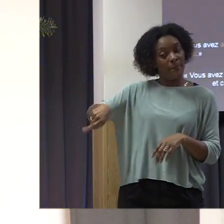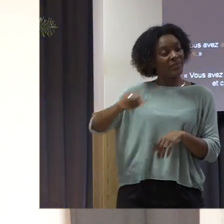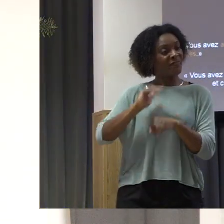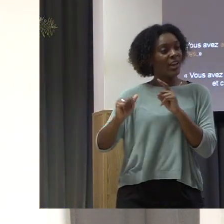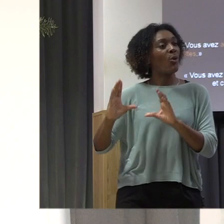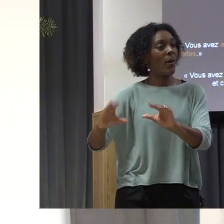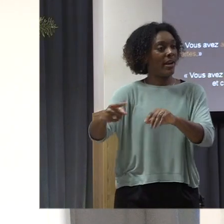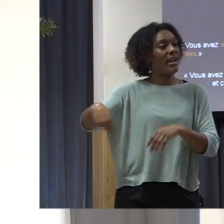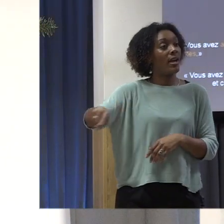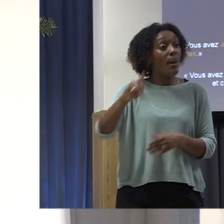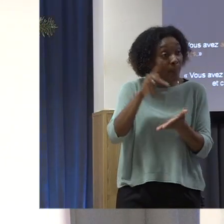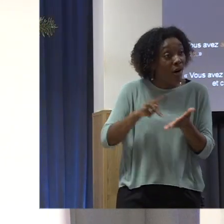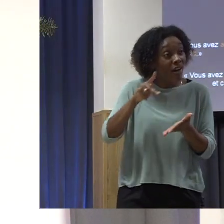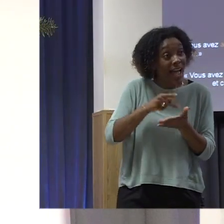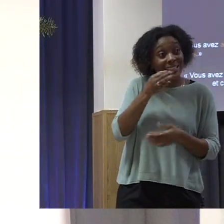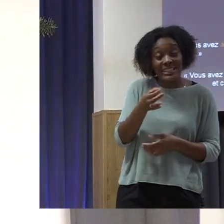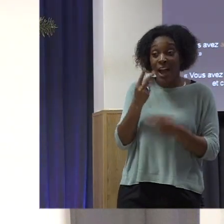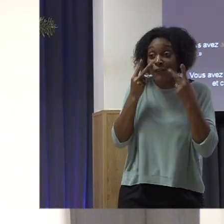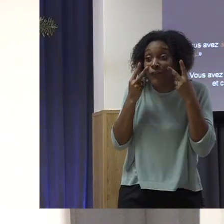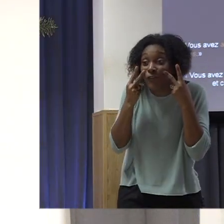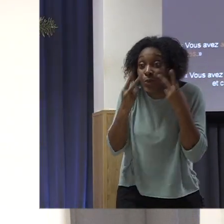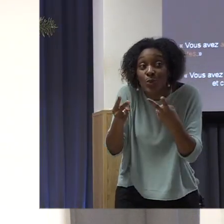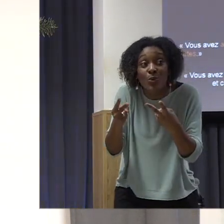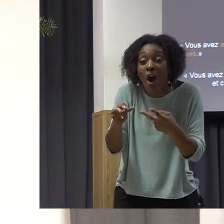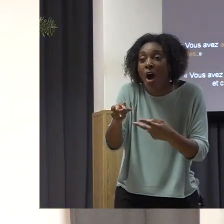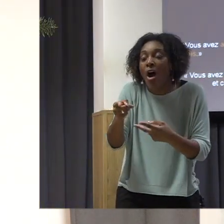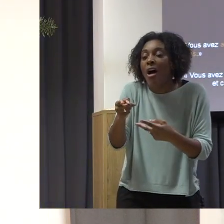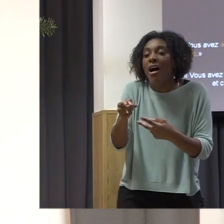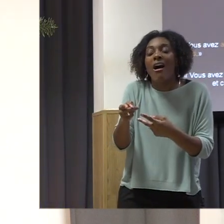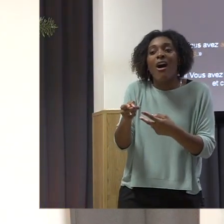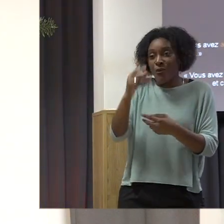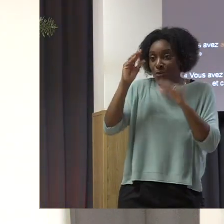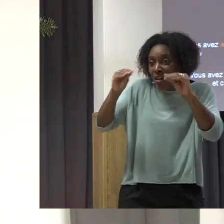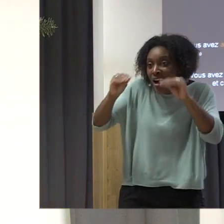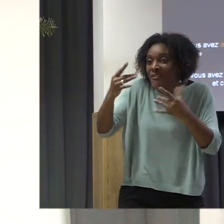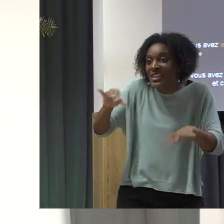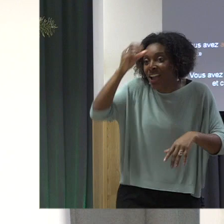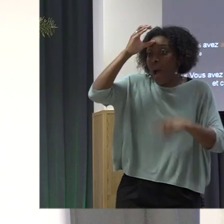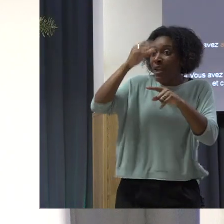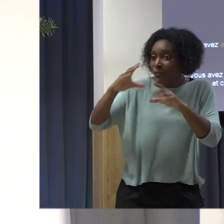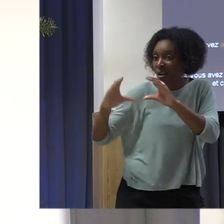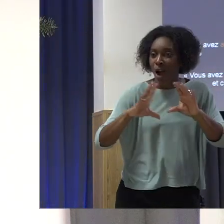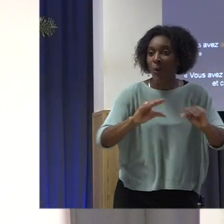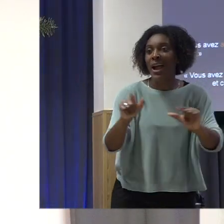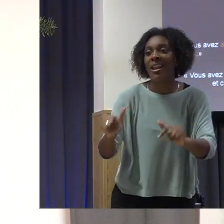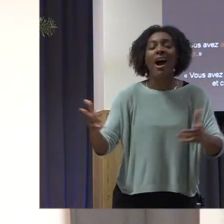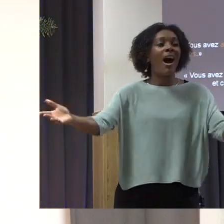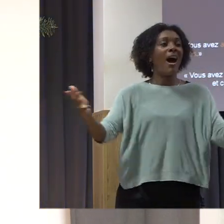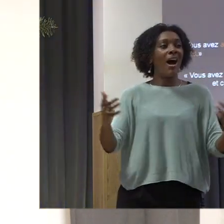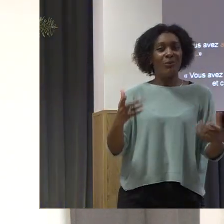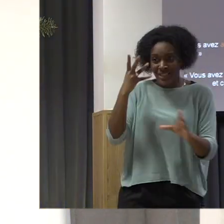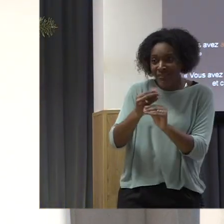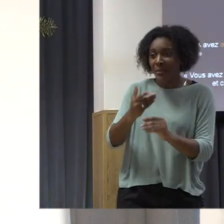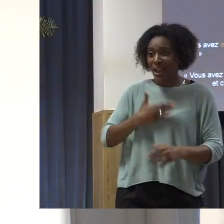Paul peut témoigner, et c'est ce que vous faites. Vous avez appris à vous aimer les uns les